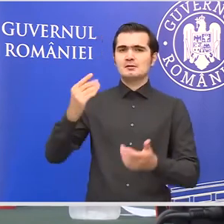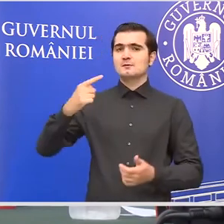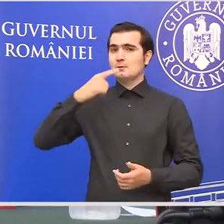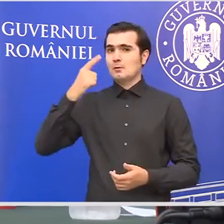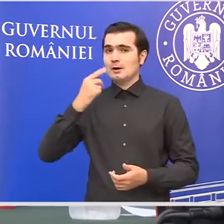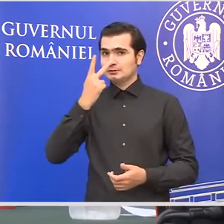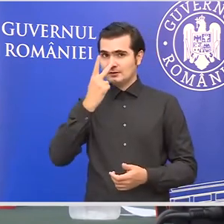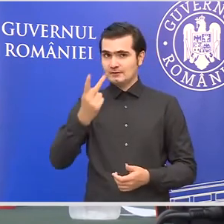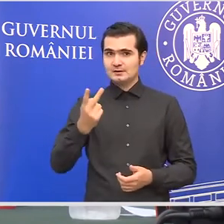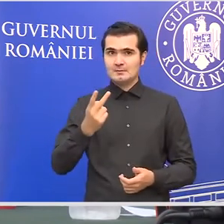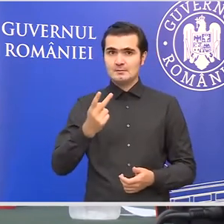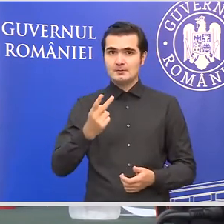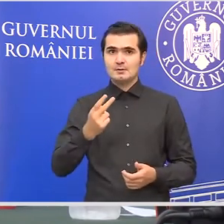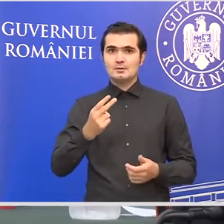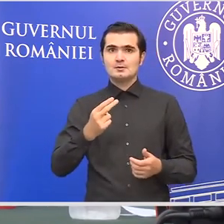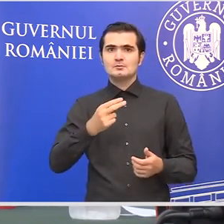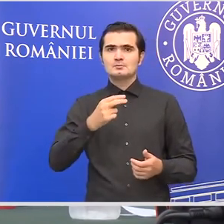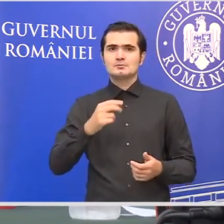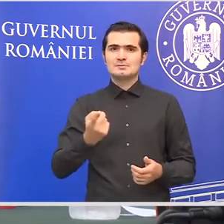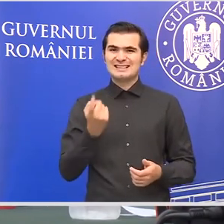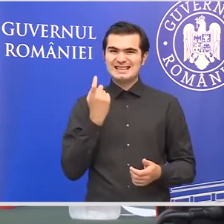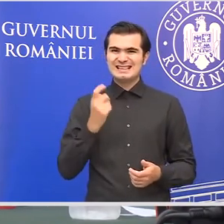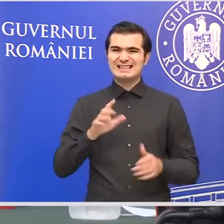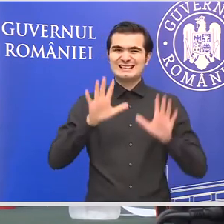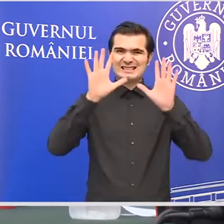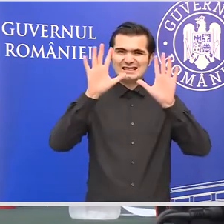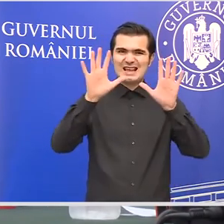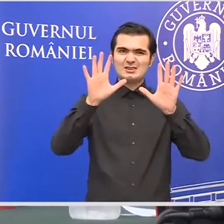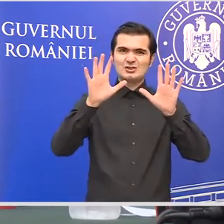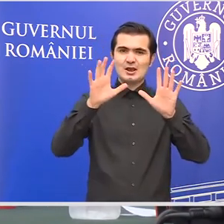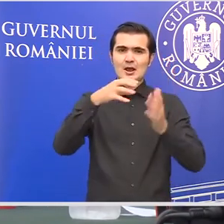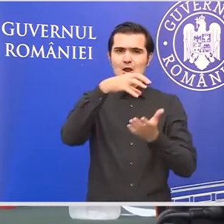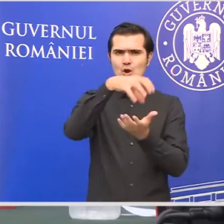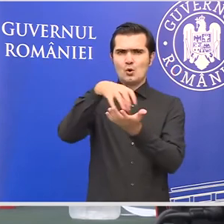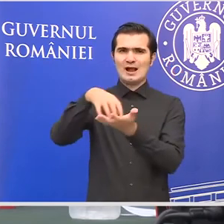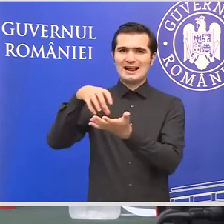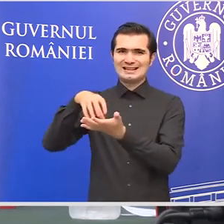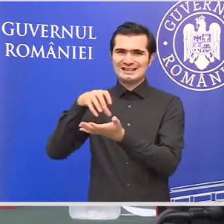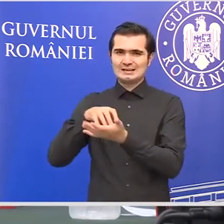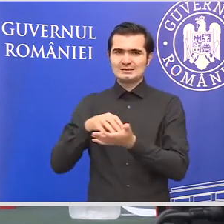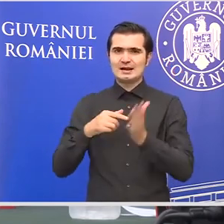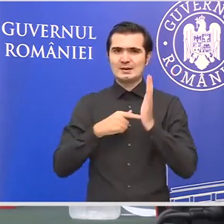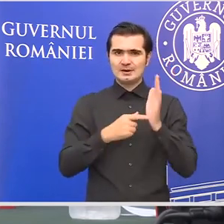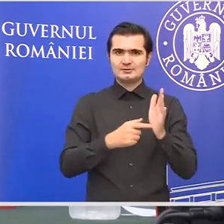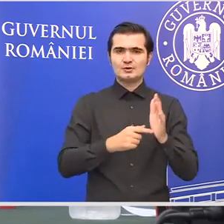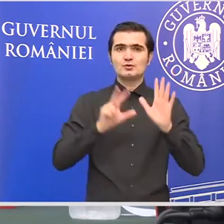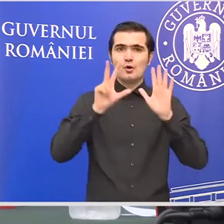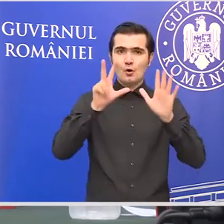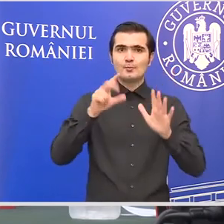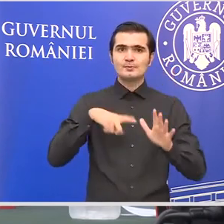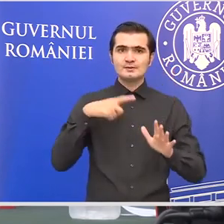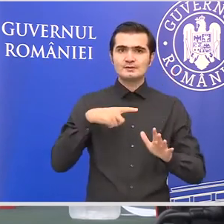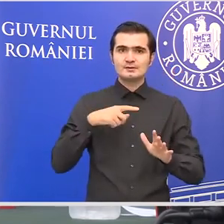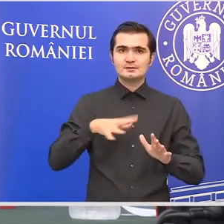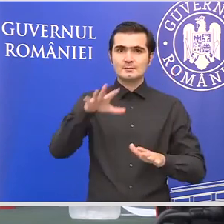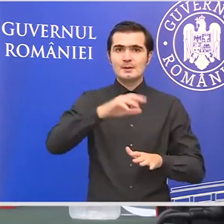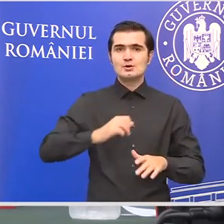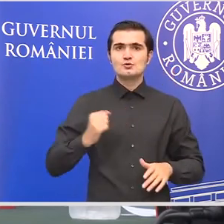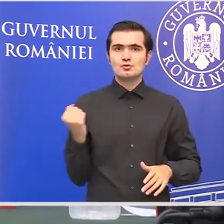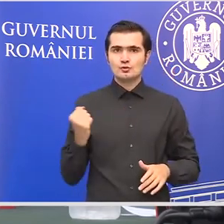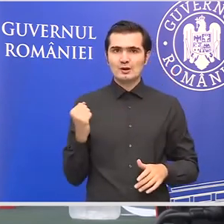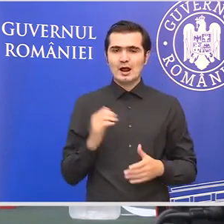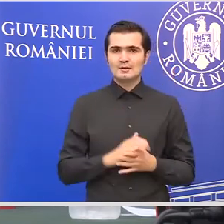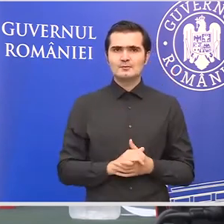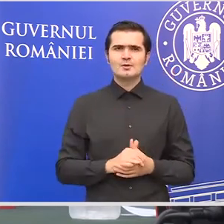în topul vaccinării, din cele 10 localități prezentate, 8 sunt din mediul rural.